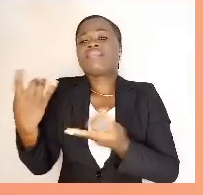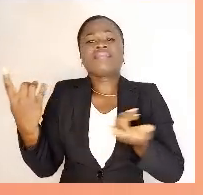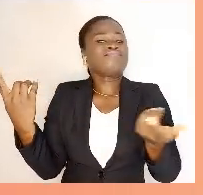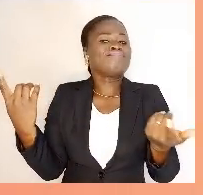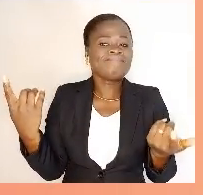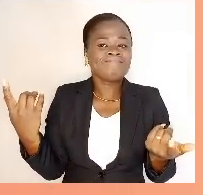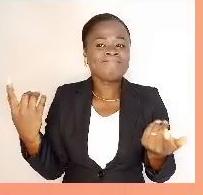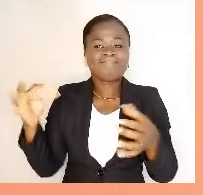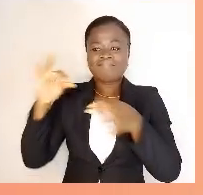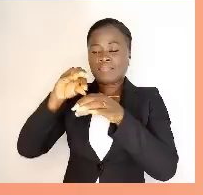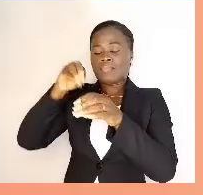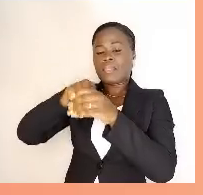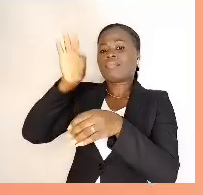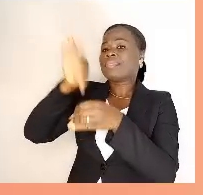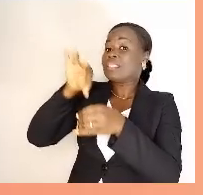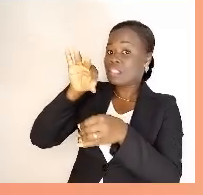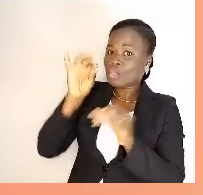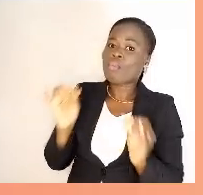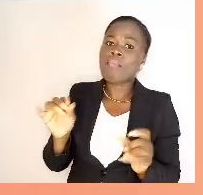ma candidature à cette élection.